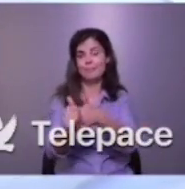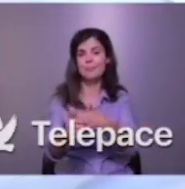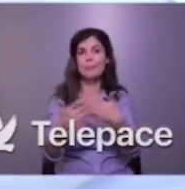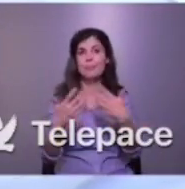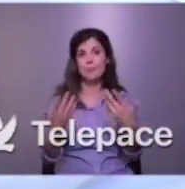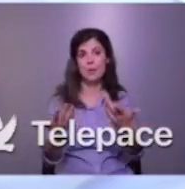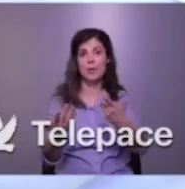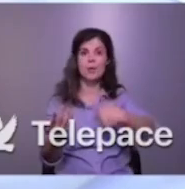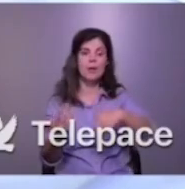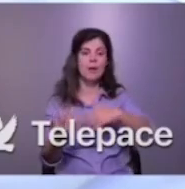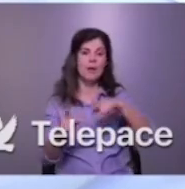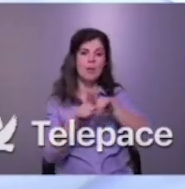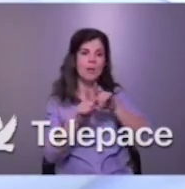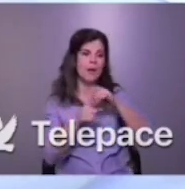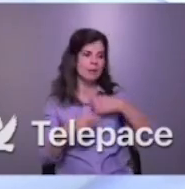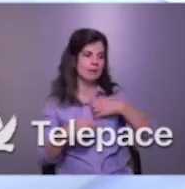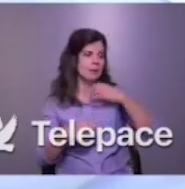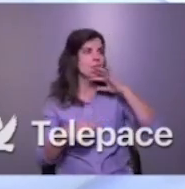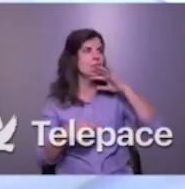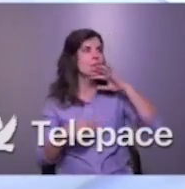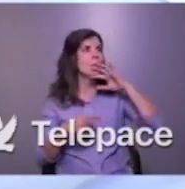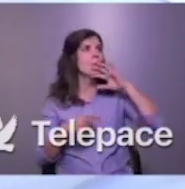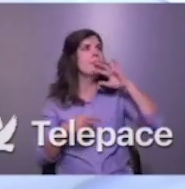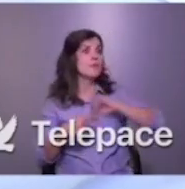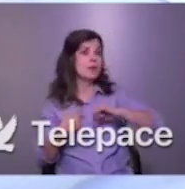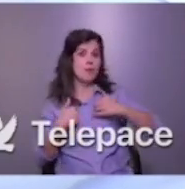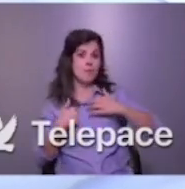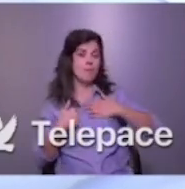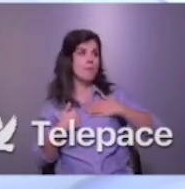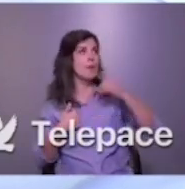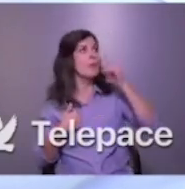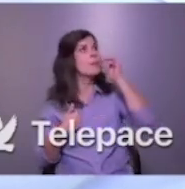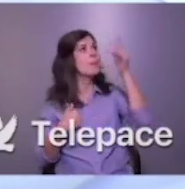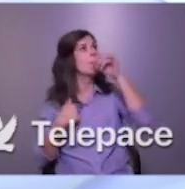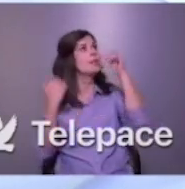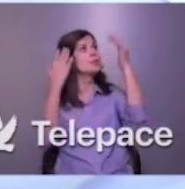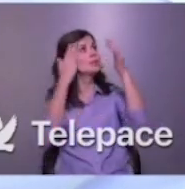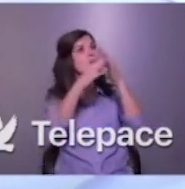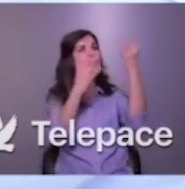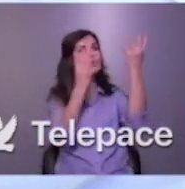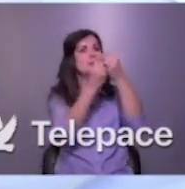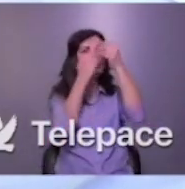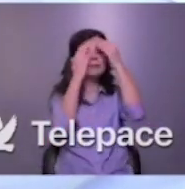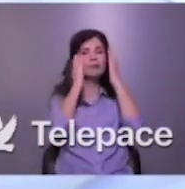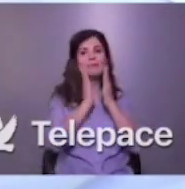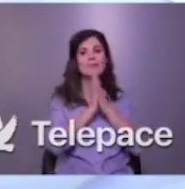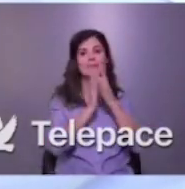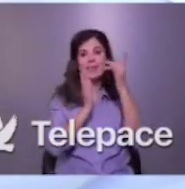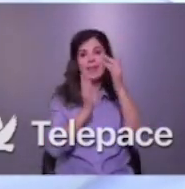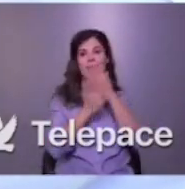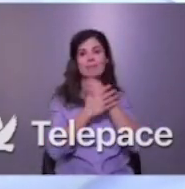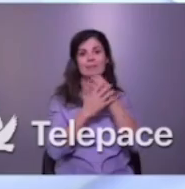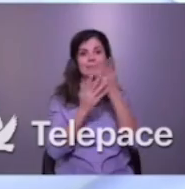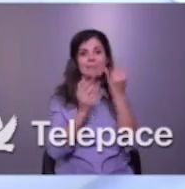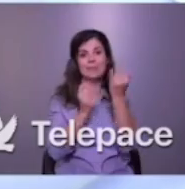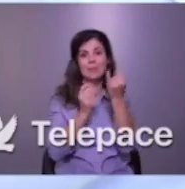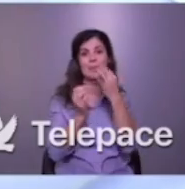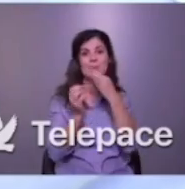di Cristo, rivolgiamo in modo filiale la nostra voce al Padre che è nei cieli.